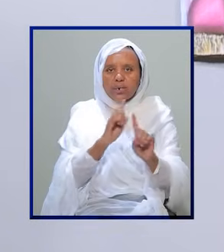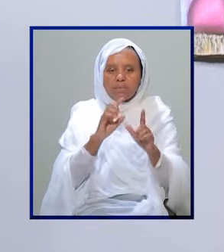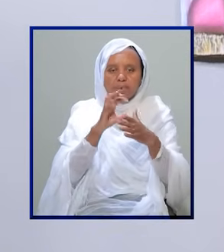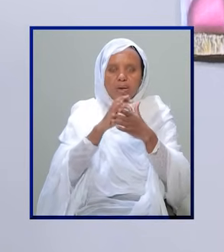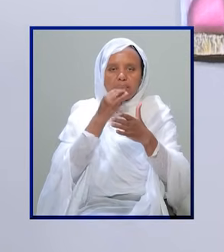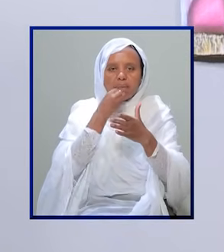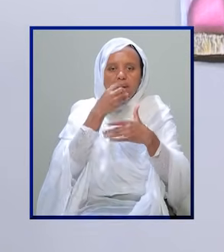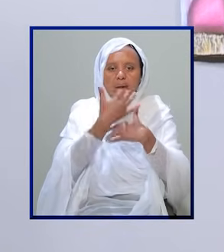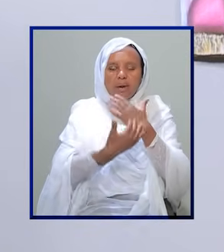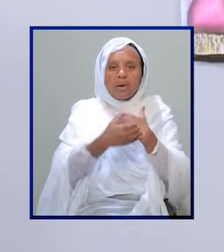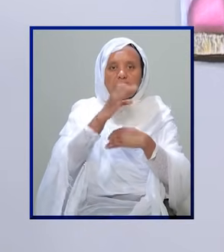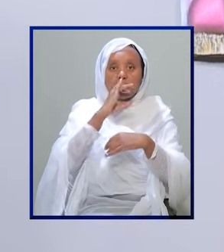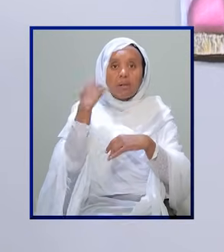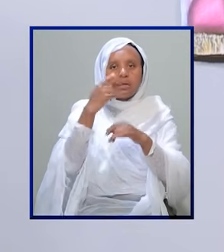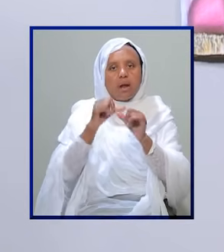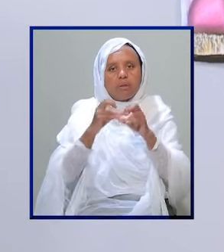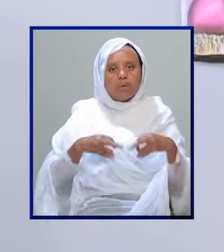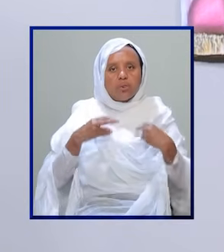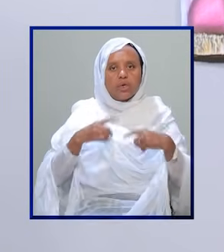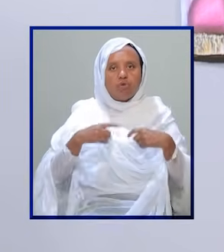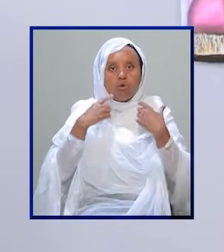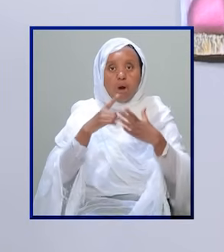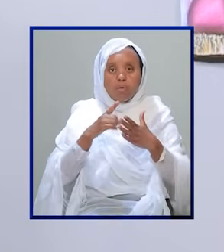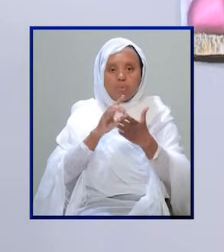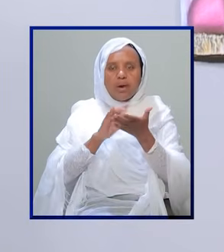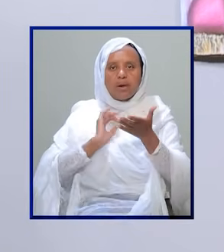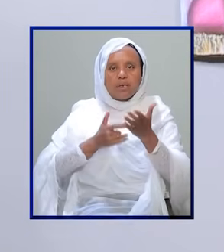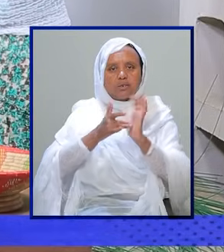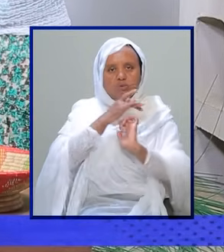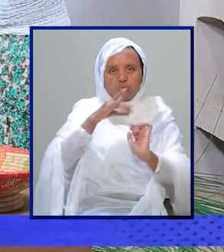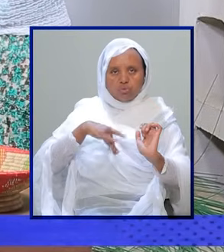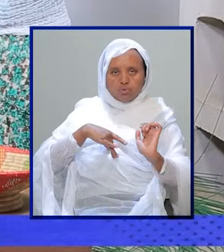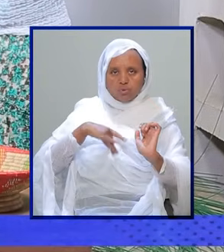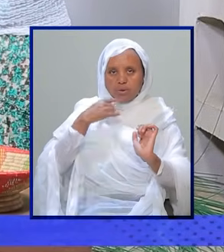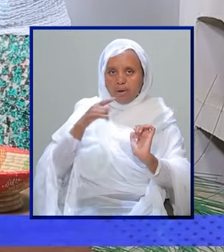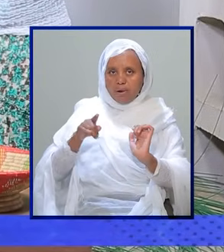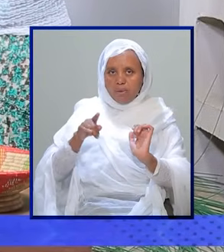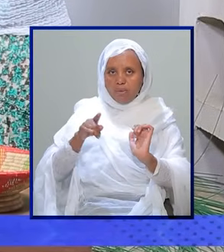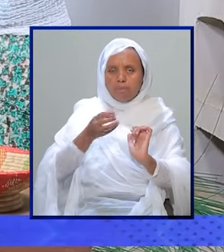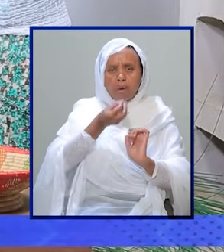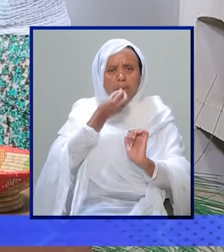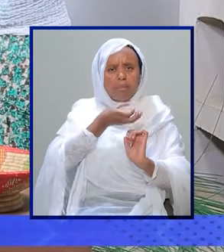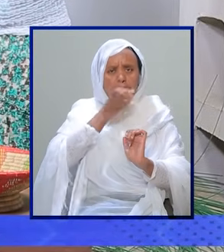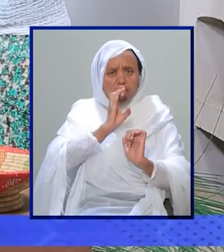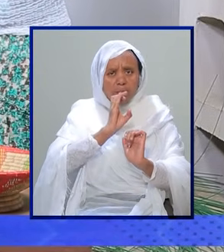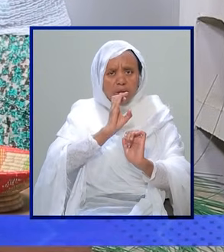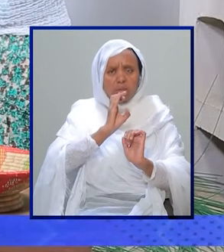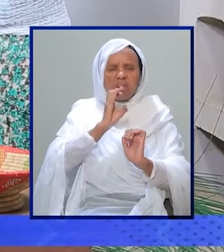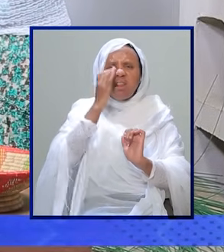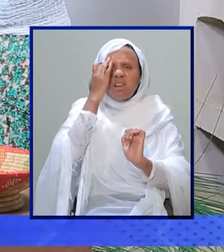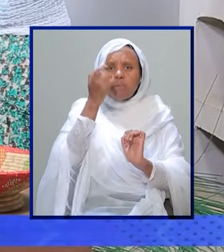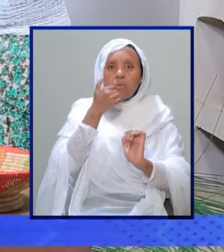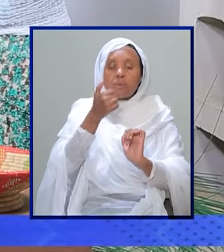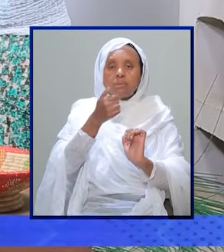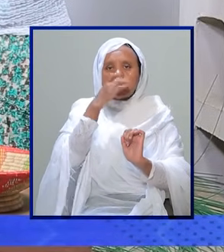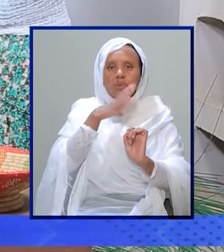ስጋዬን የሚበላ ደሜን የሚጠጣ የዘላለም ህይወት ይኖረዋል ያለው መድኃኒታችን ኢየሱስ ክርስቶስ። በመብል በመጠጥ ለምን ሆነ ካልን ሰው